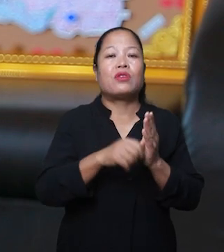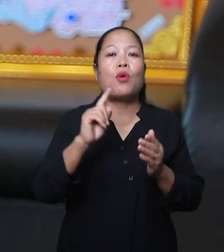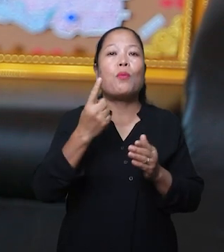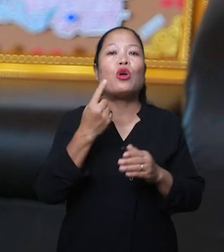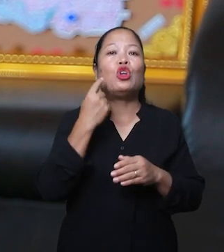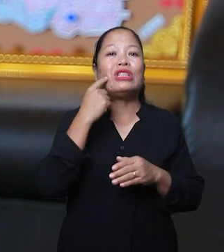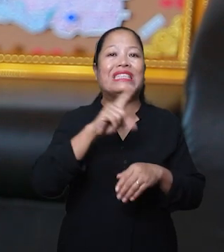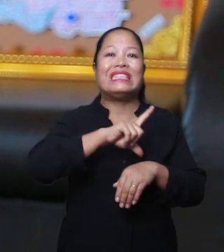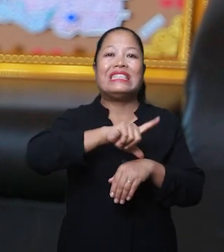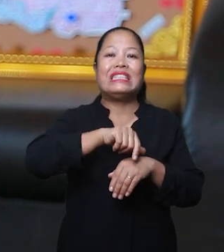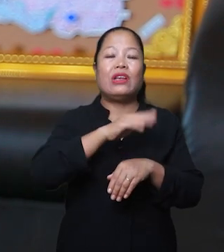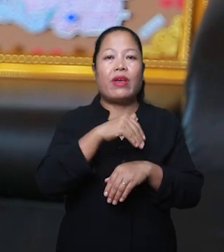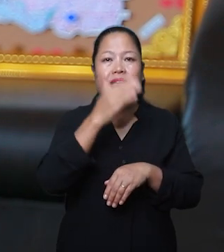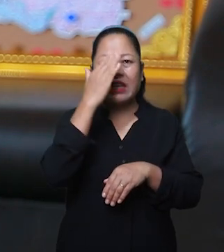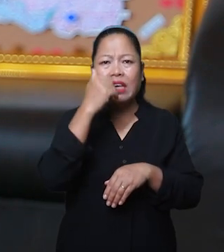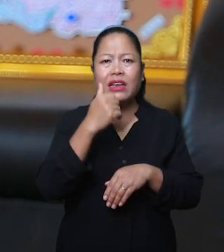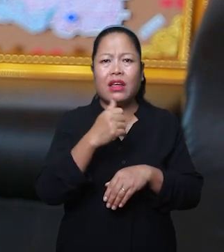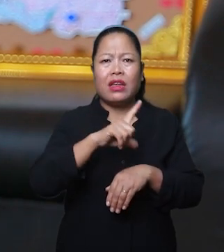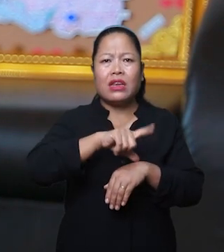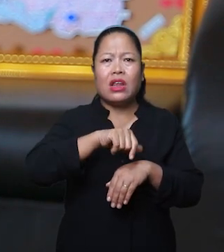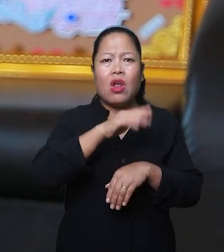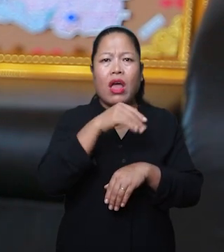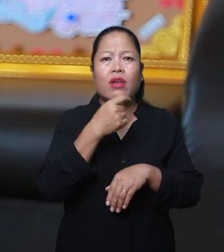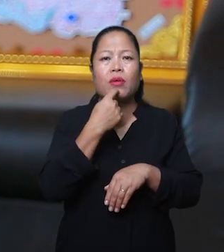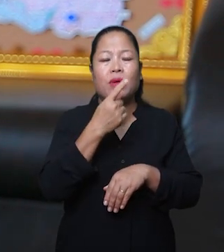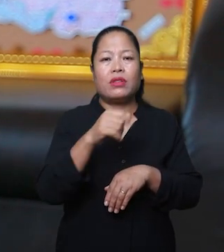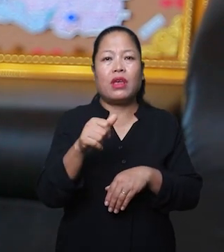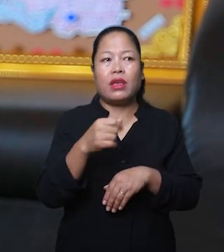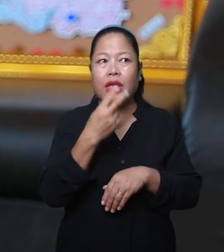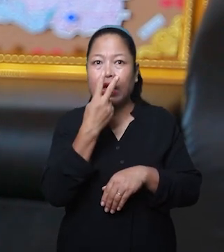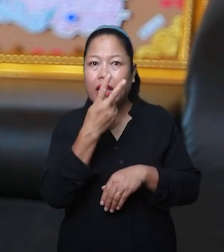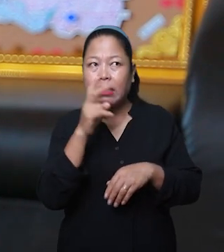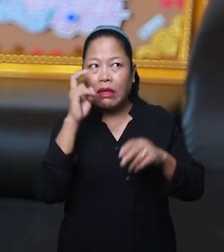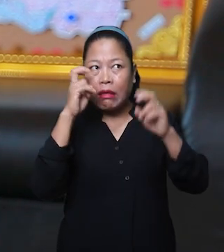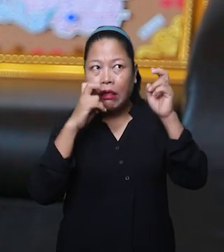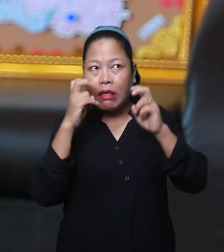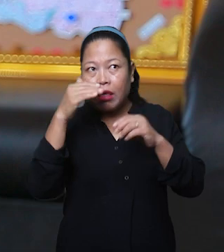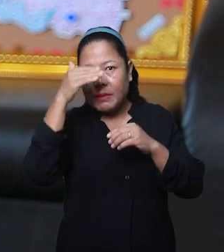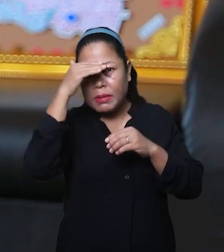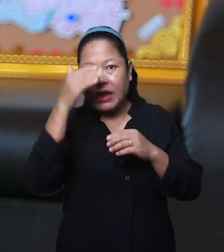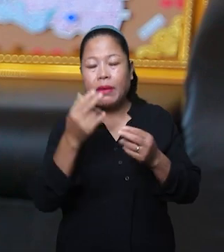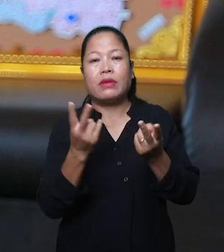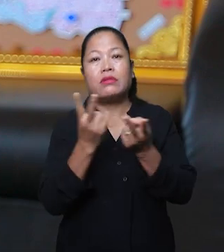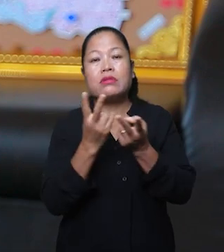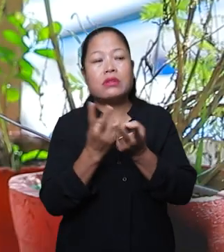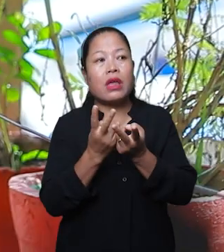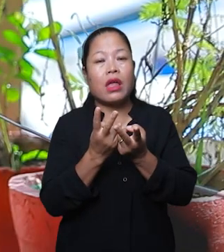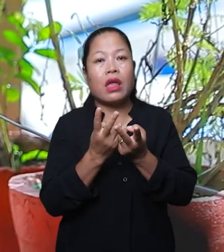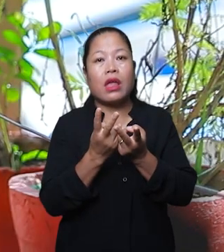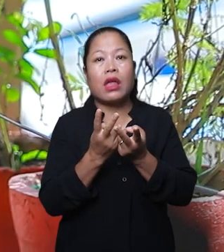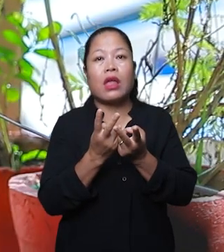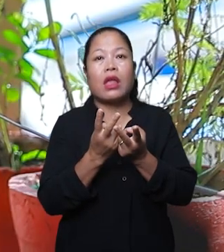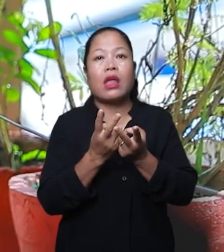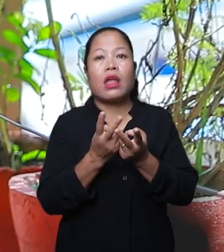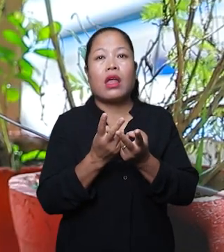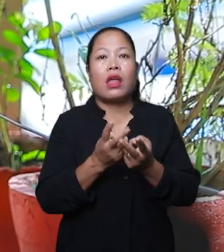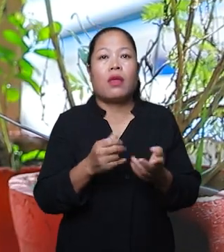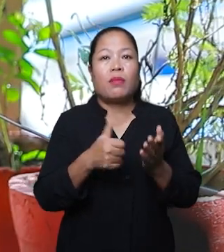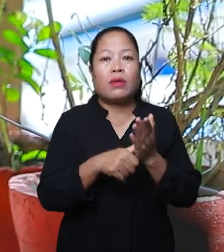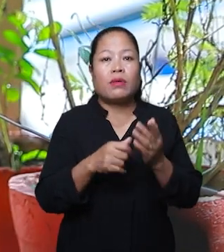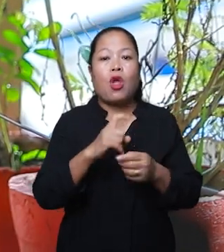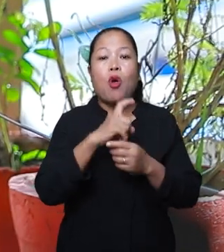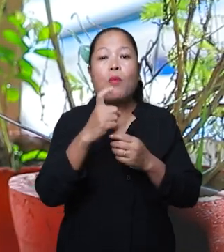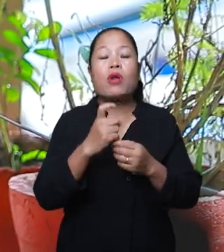चाहिँ पहिलो दिन ढिला आएको कारणले, किन ढिला आयो बाबु भन्दाखेरि उसको यसो हेर्दा बिरामी जस्तो अनुहार पनि। सानो परीक्षाको